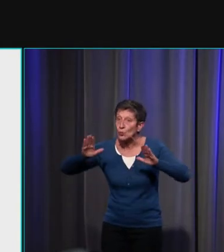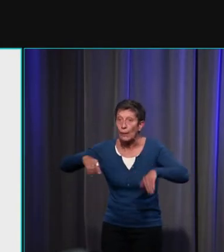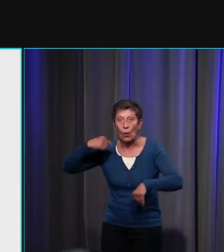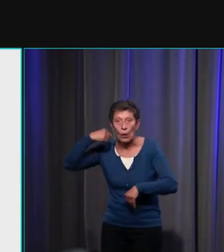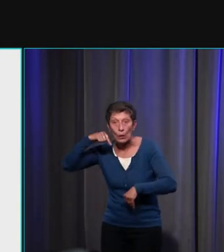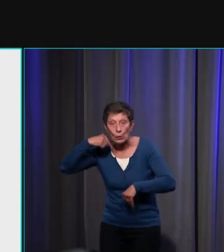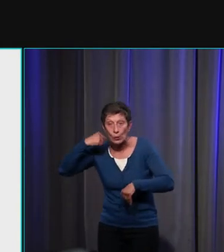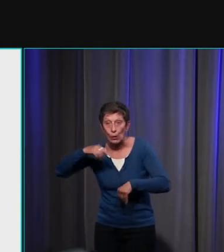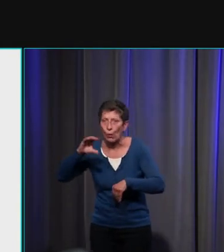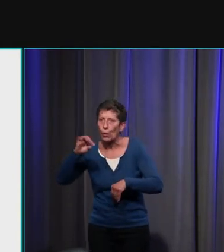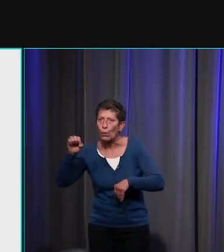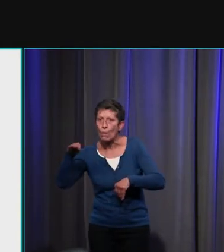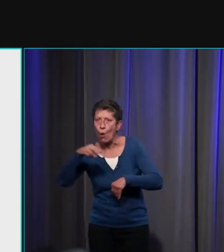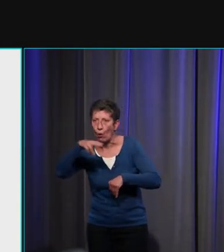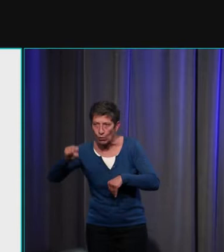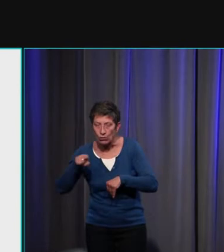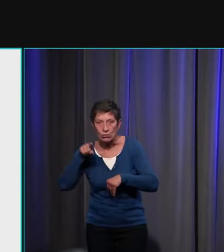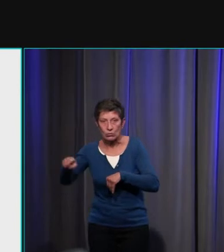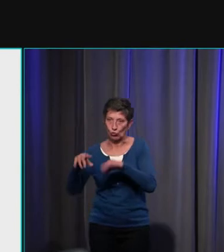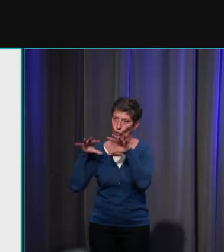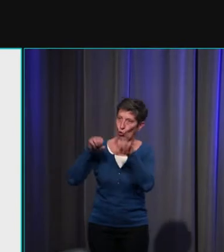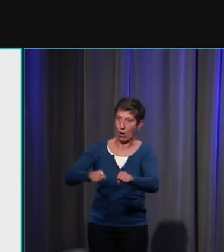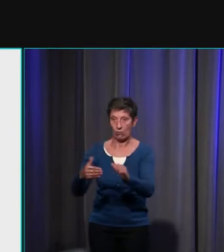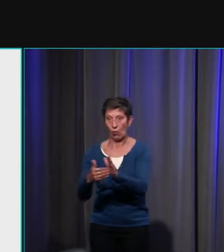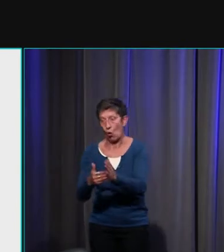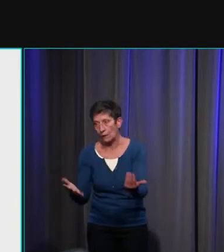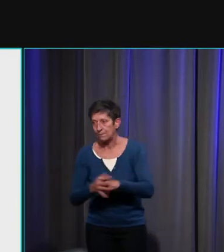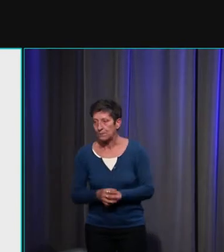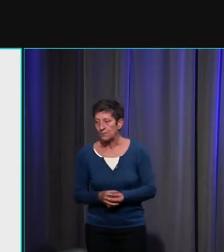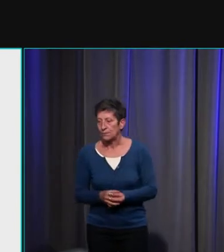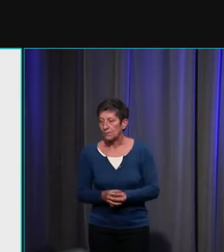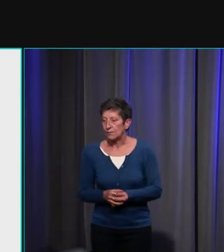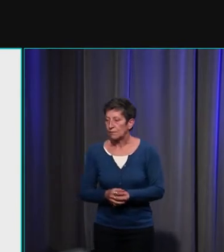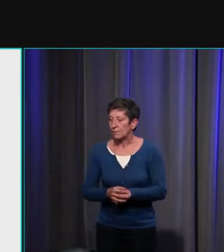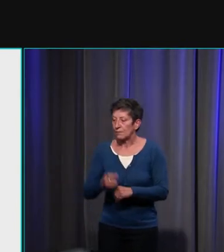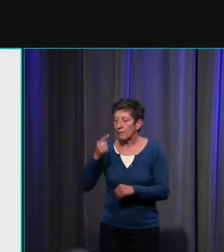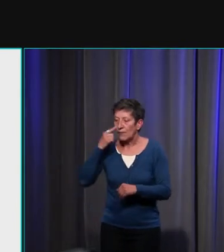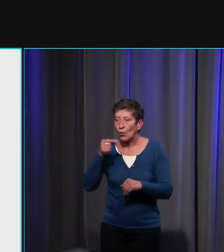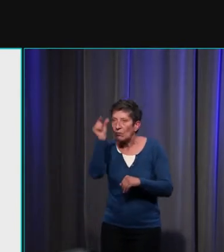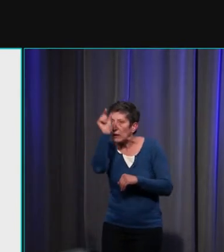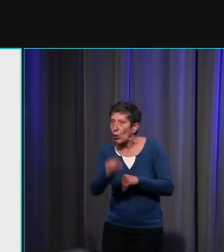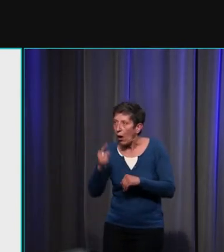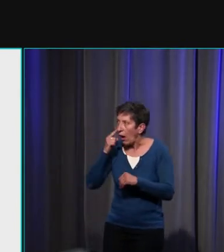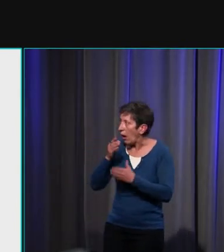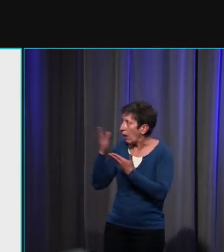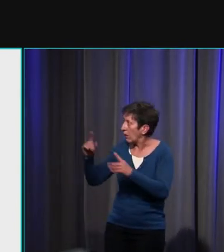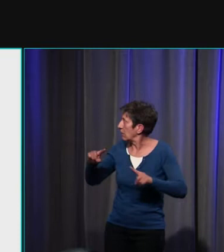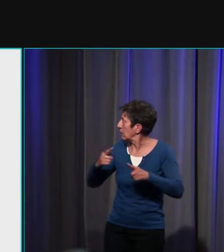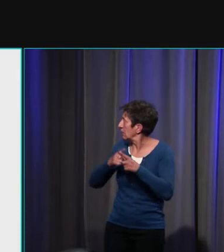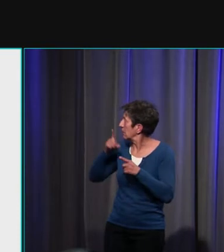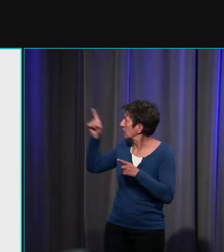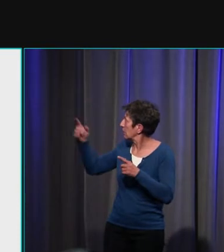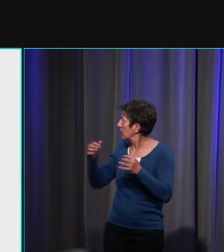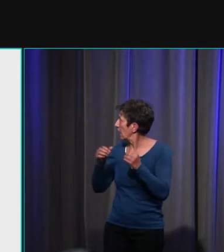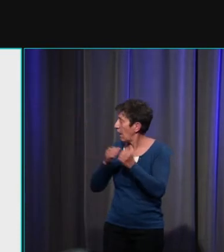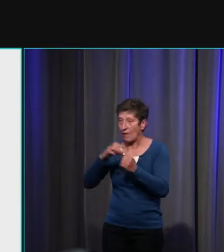ottomans cette fois ci la conquiert à nouveau donc vous avez un peu cette frange littorale dont je vous parlais avec le comté